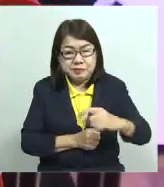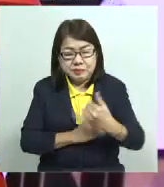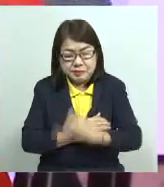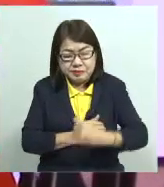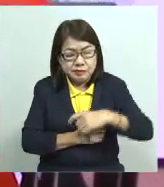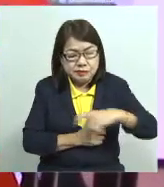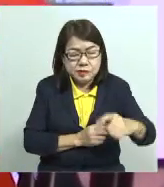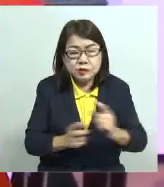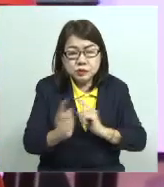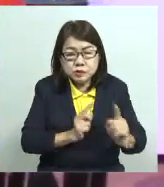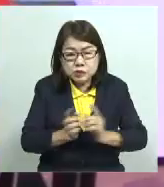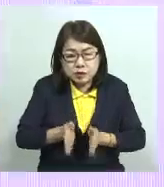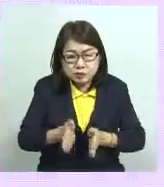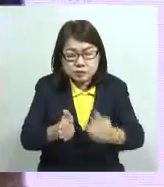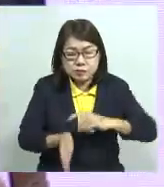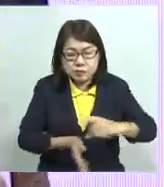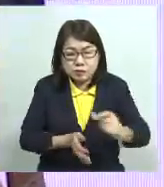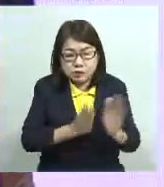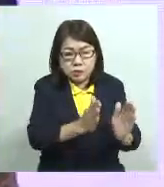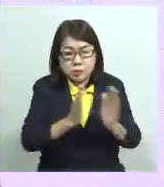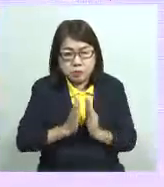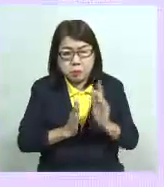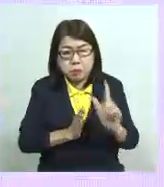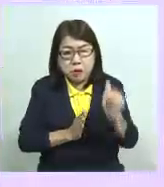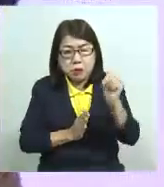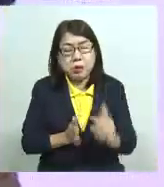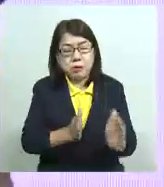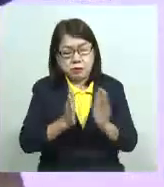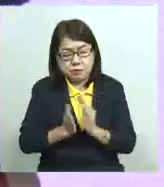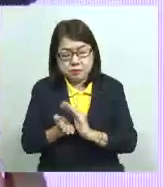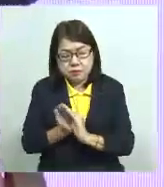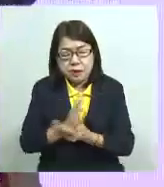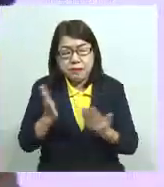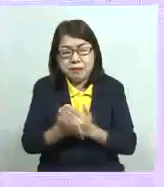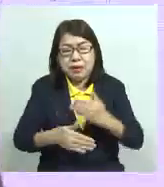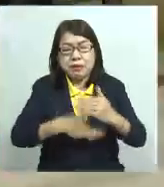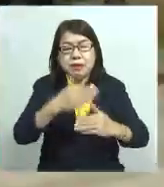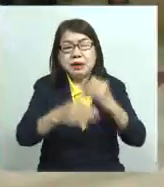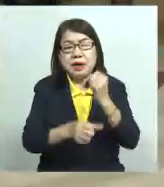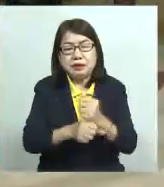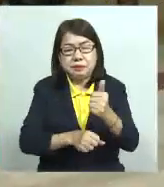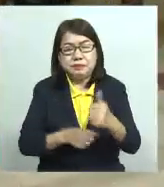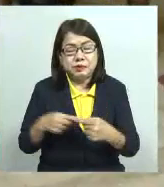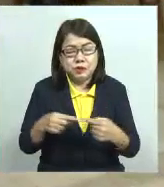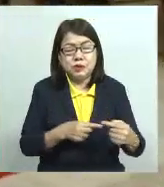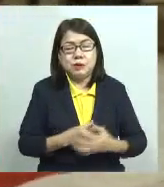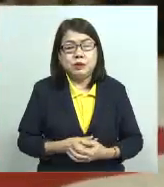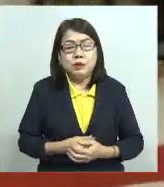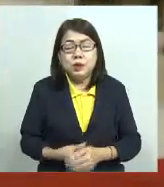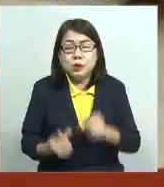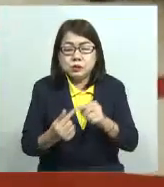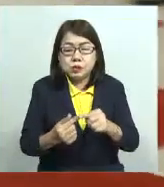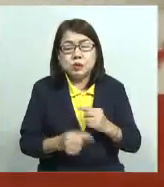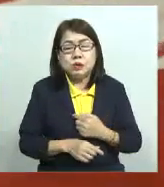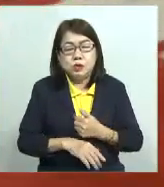เซียนเพื่อนำประสบการณ์การพัฒนาเมืองอัจฉริยะมาเป็นแนวทางในการปฏิบัติที่ดีทางด้านของรัฐ